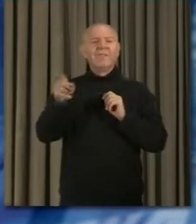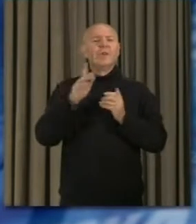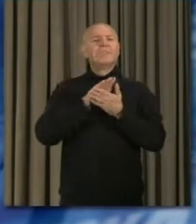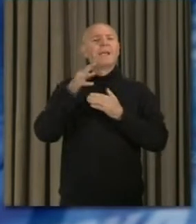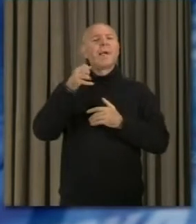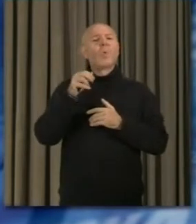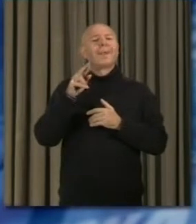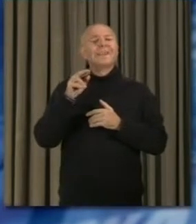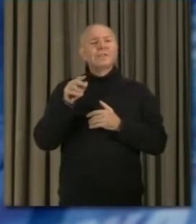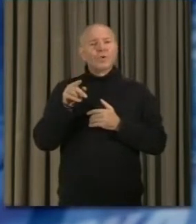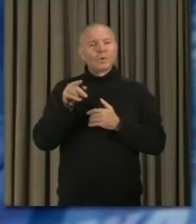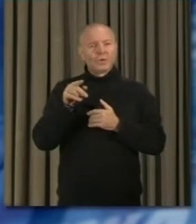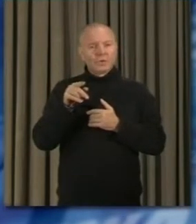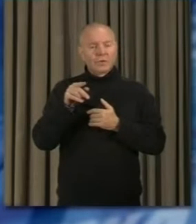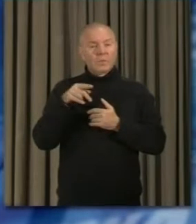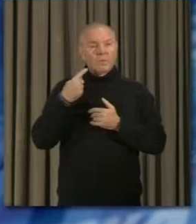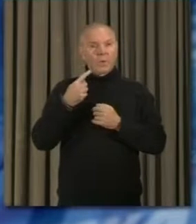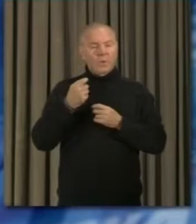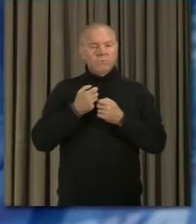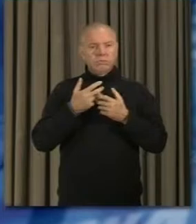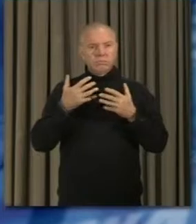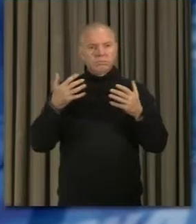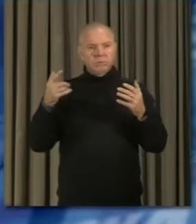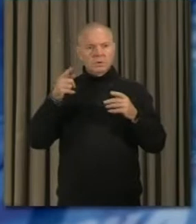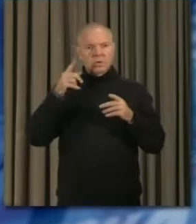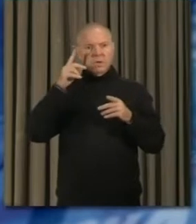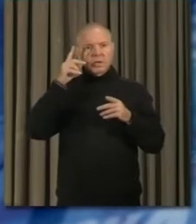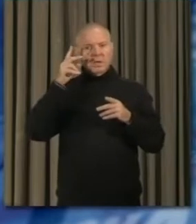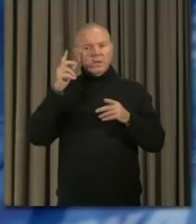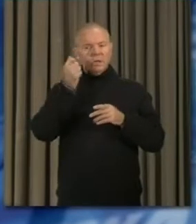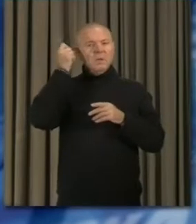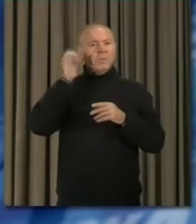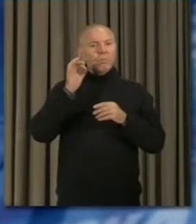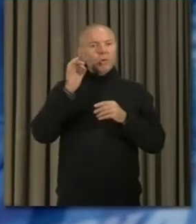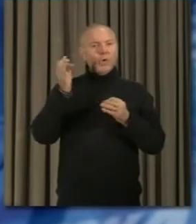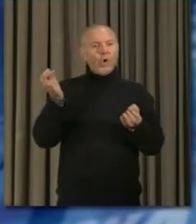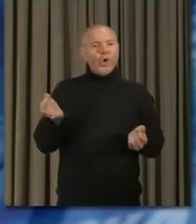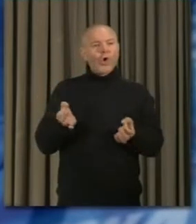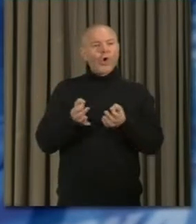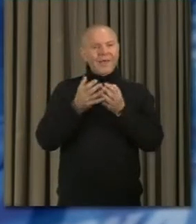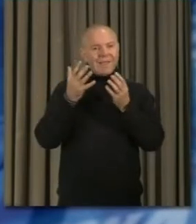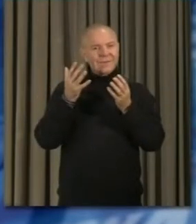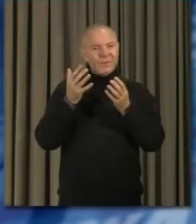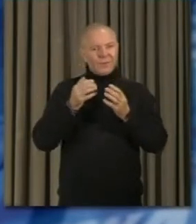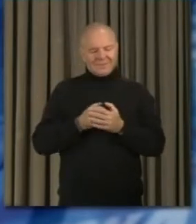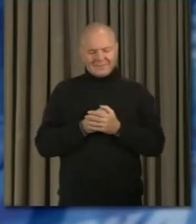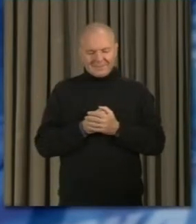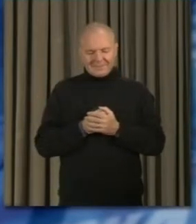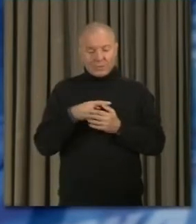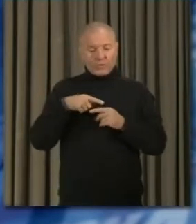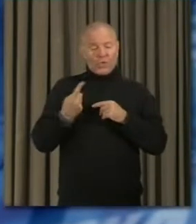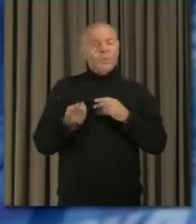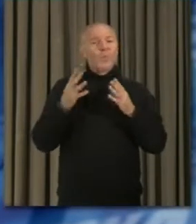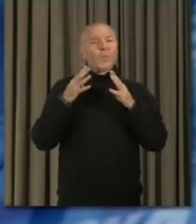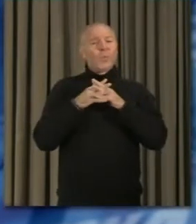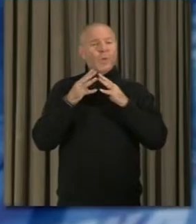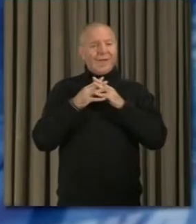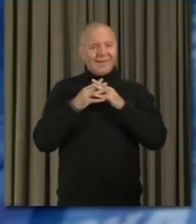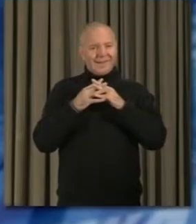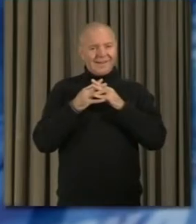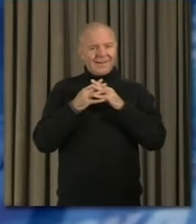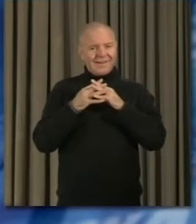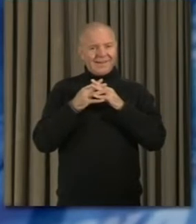Poi, il boom economico, la sua straordinaria intuizione nel saper cogliere le opportunità offerte dal mondo nel dopoguerra. Il primo laboratorio,